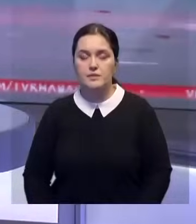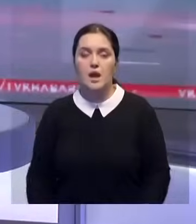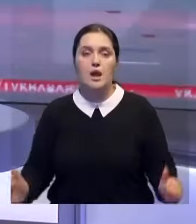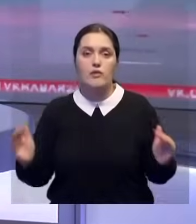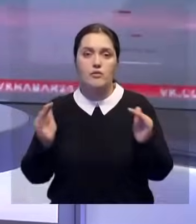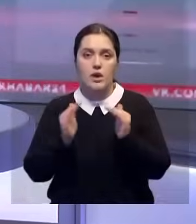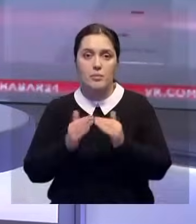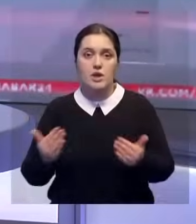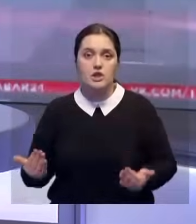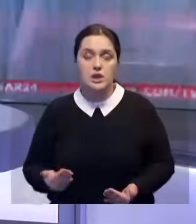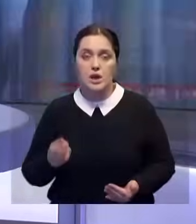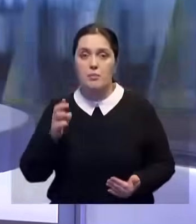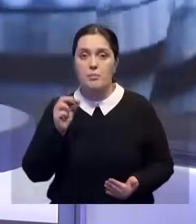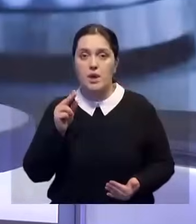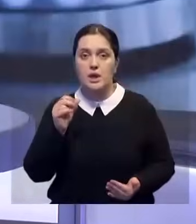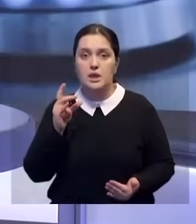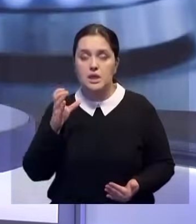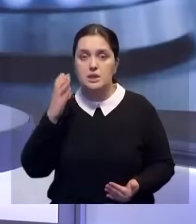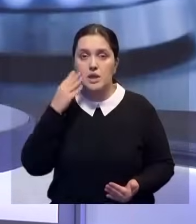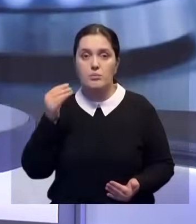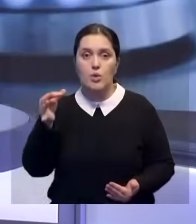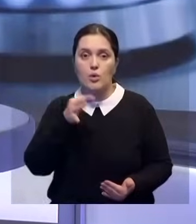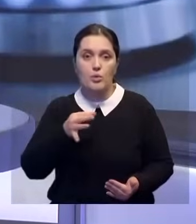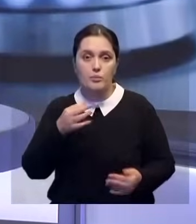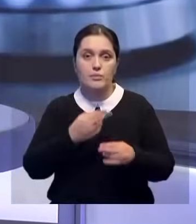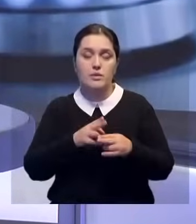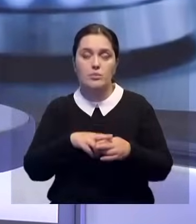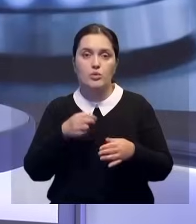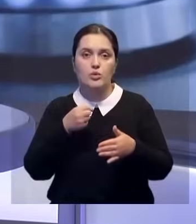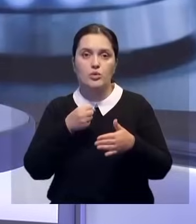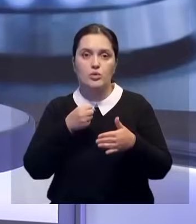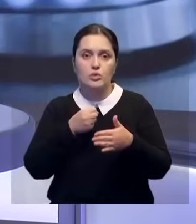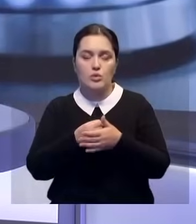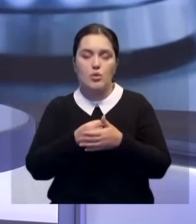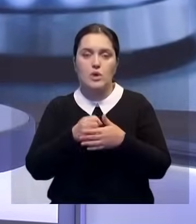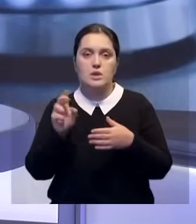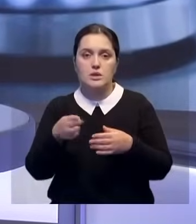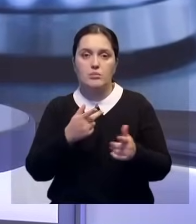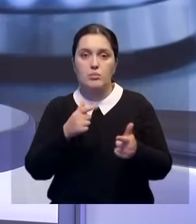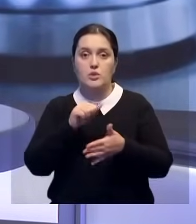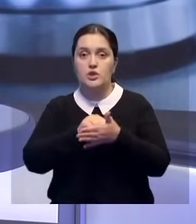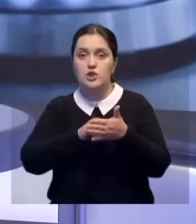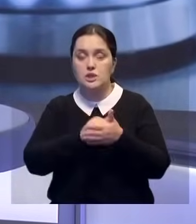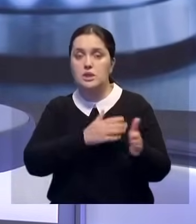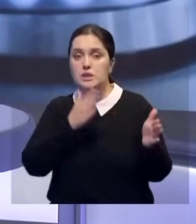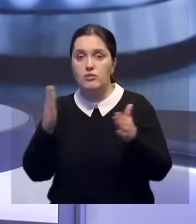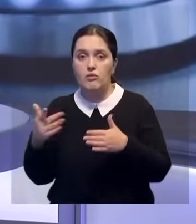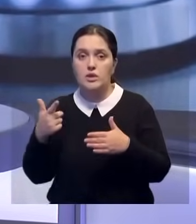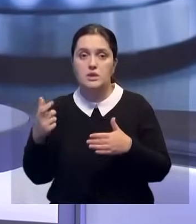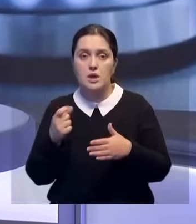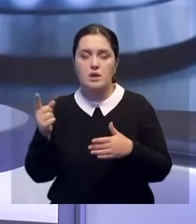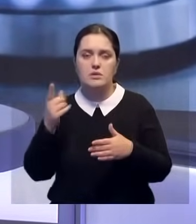В домах жителей села Баканас в Алматинской области голубое топливо появится до конца этого года. Причиной срыва